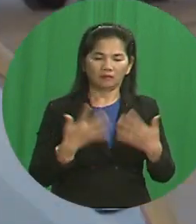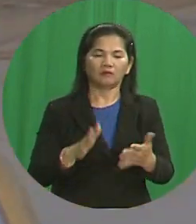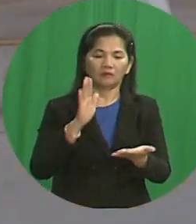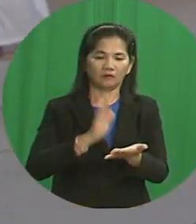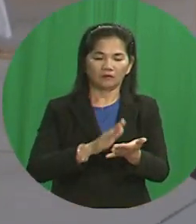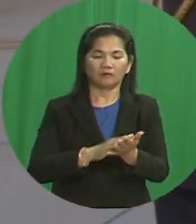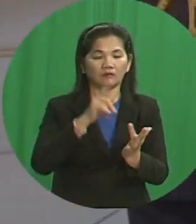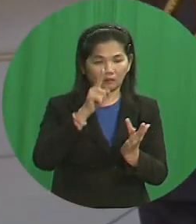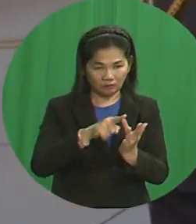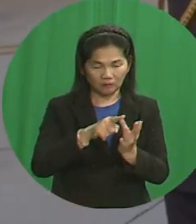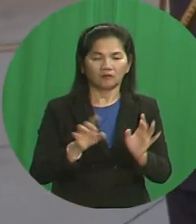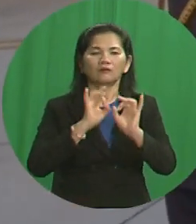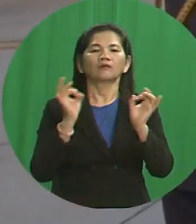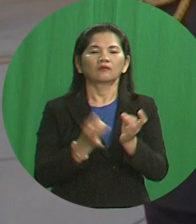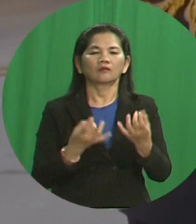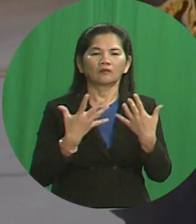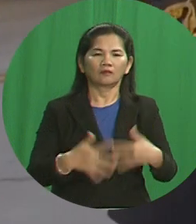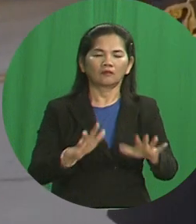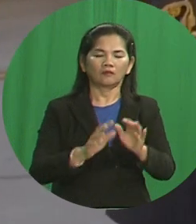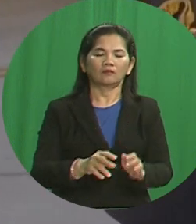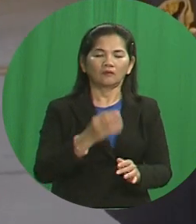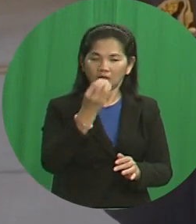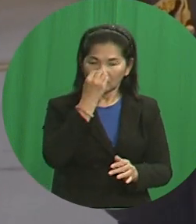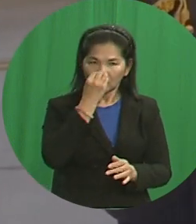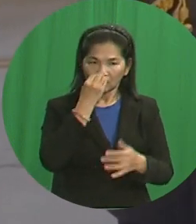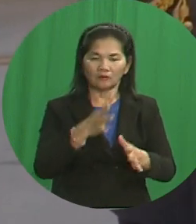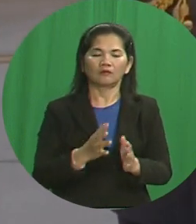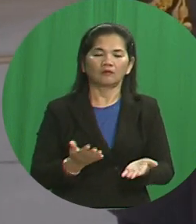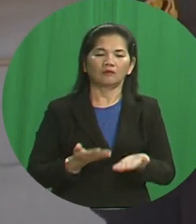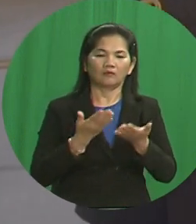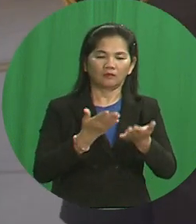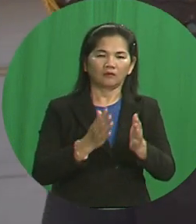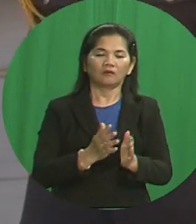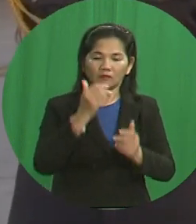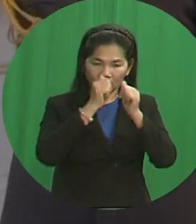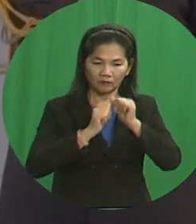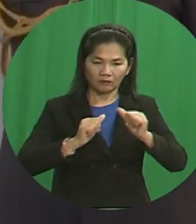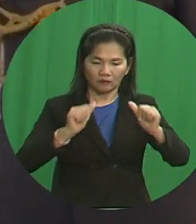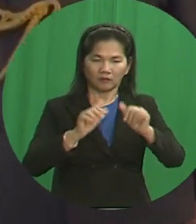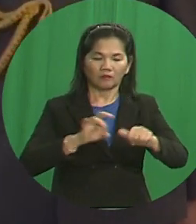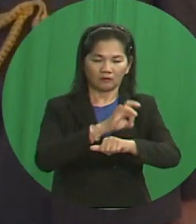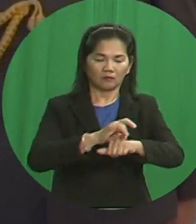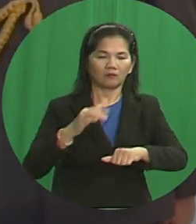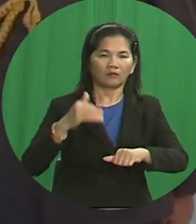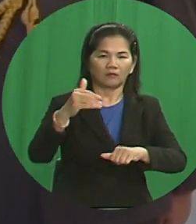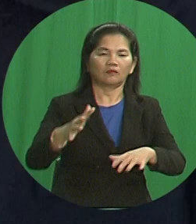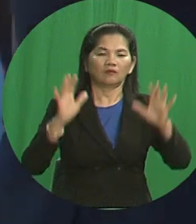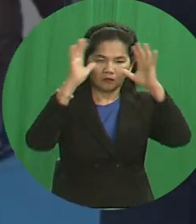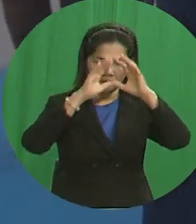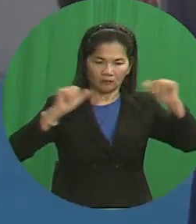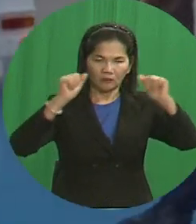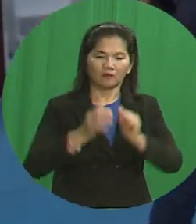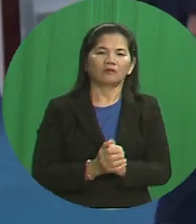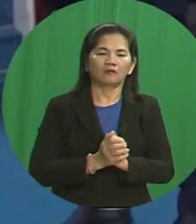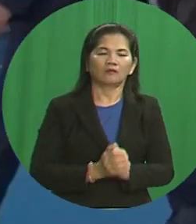នួបកំពូលរដ្ឋាភិបាលពិភពលោកបានធ្វើទៅកាលពីថ្ងៃច័ន្ទមុនក្រោមមូលបត្រធ្វើឲ្យប្រសើរឡើងនៅពេលអនាគតប្រធានាធិបតីអេ